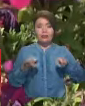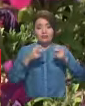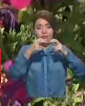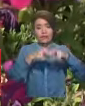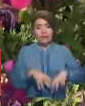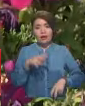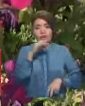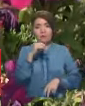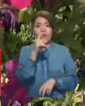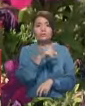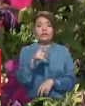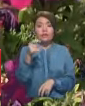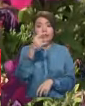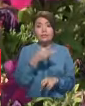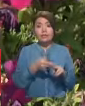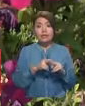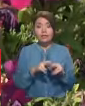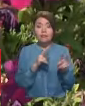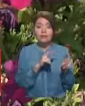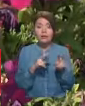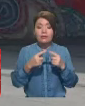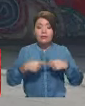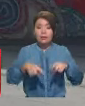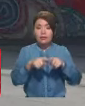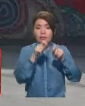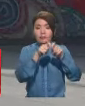этого, казахстанцы смогут создать контрольную организацию и